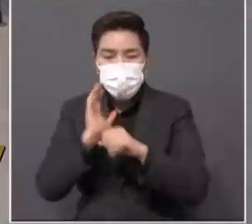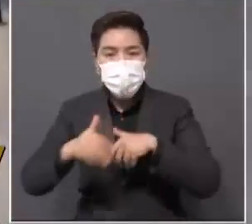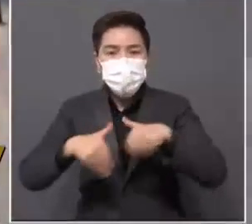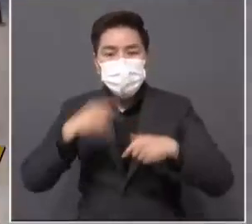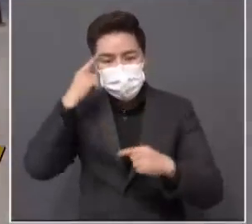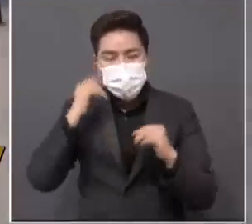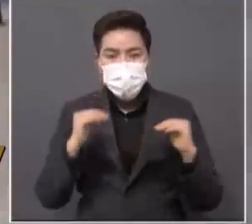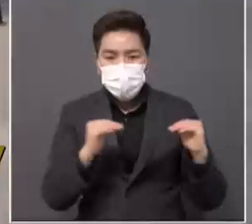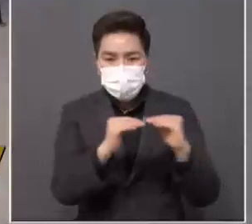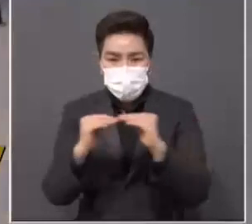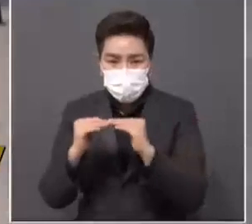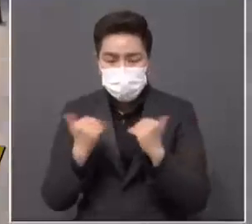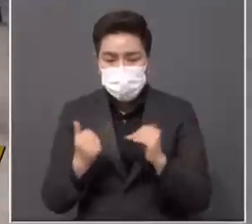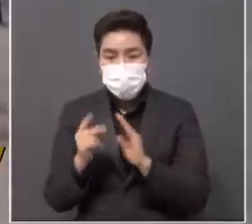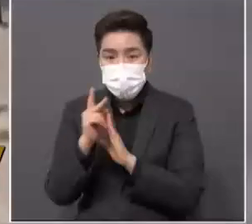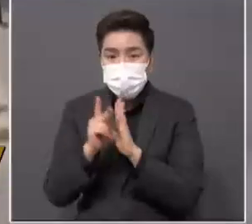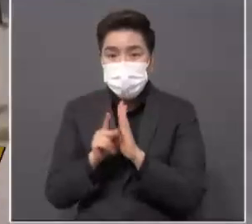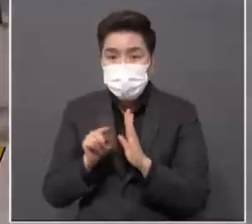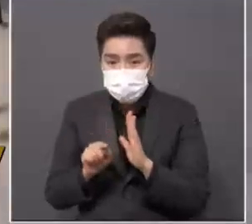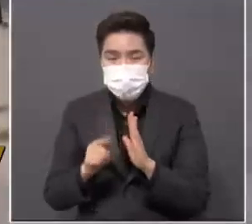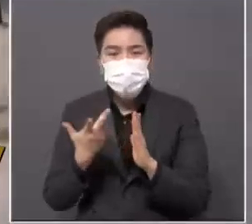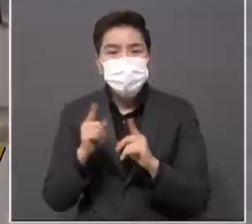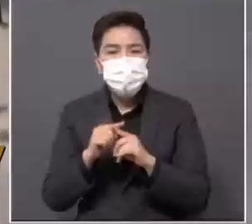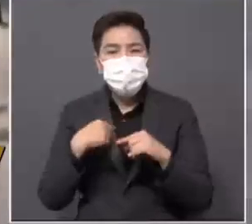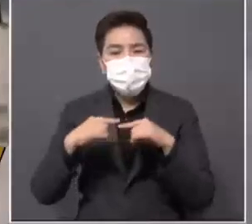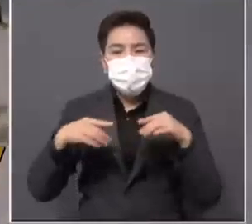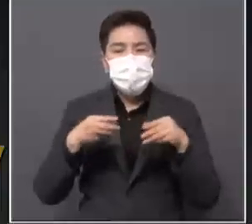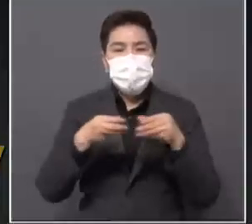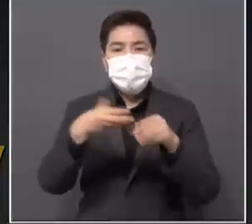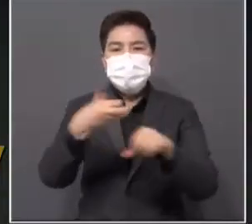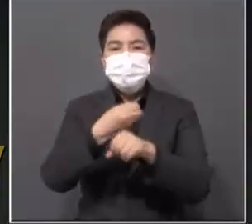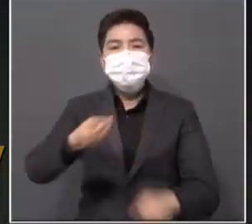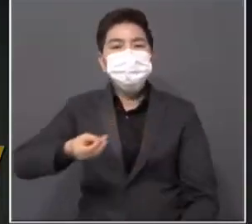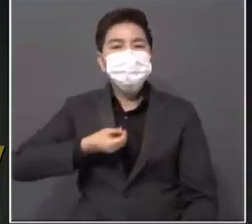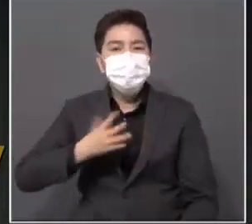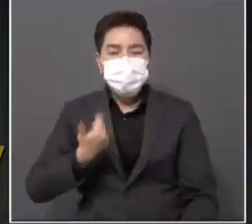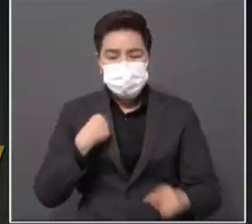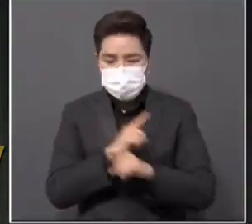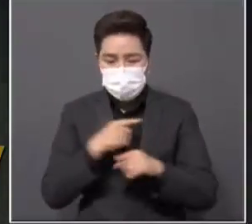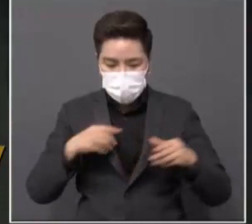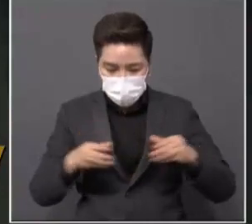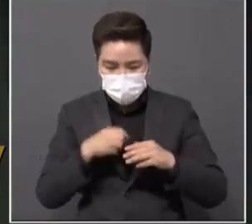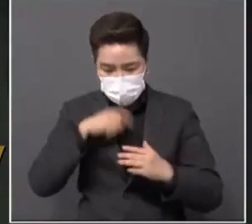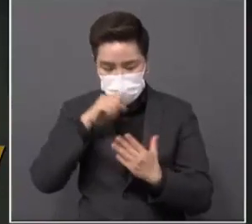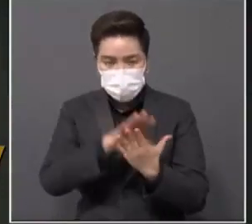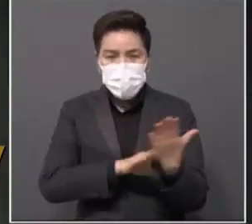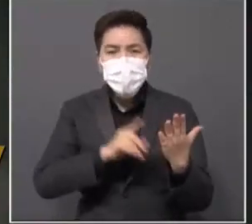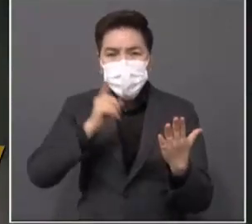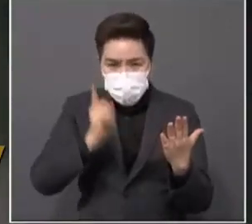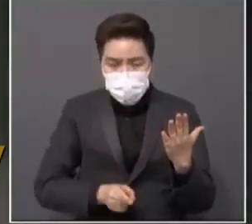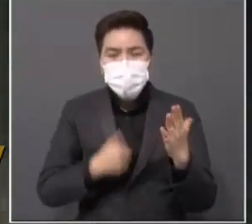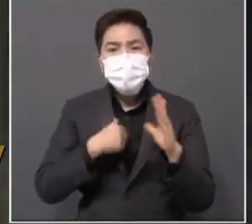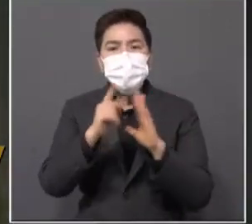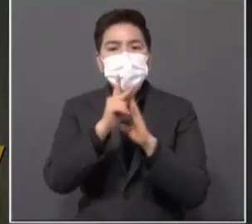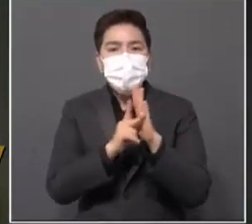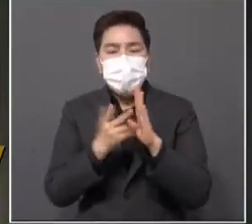ิโภค เกิดความสมดุล lifespan วากดหมายดักลาว จะไดรบกขดขว้างจากทางกเมืองแต่พกเข้ายัยืนยวา ประเทศไยต้มกดหมาย